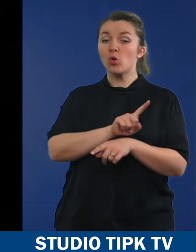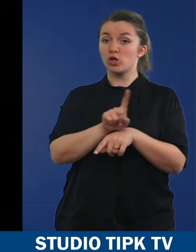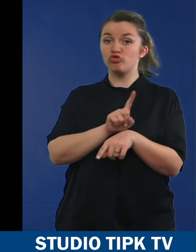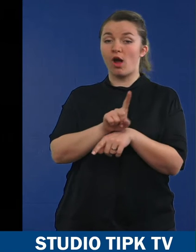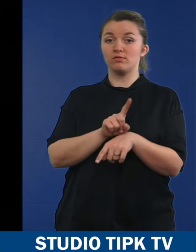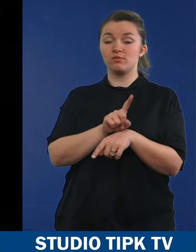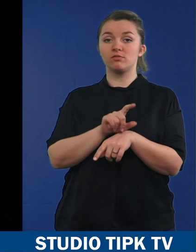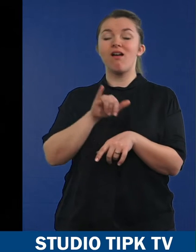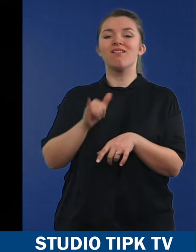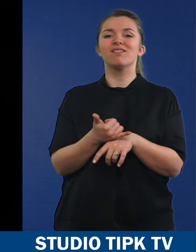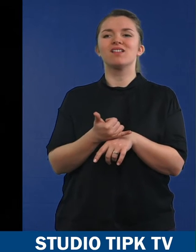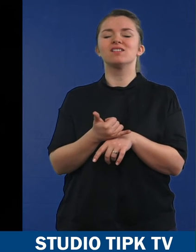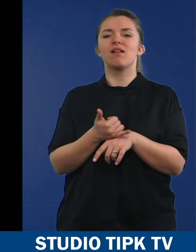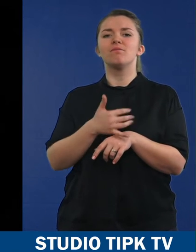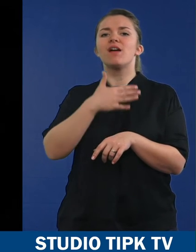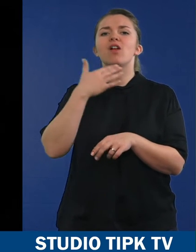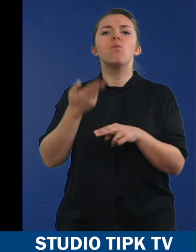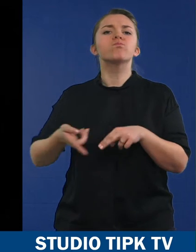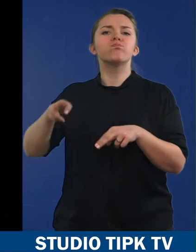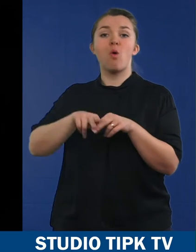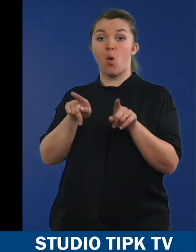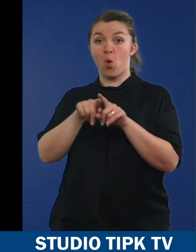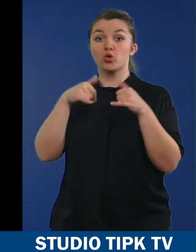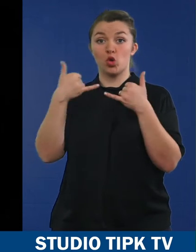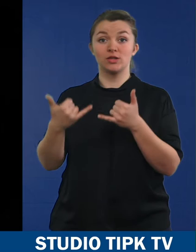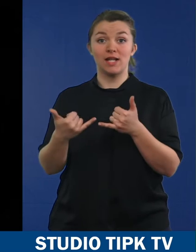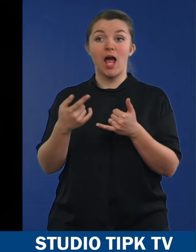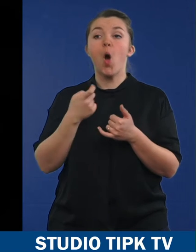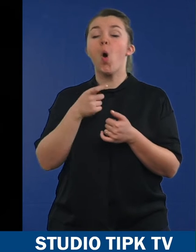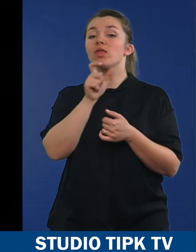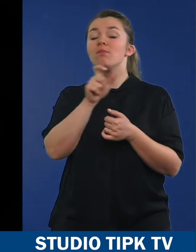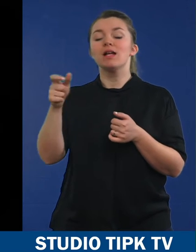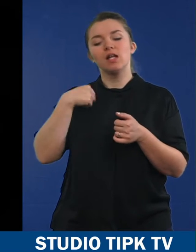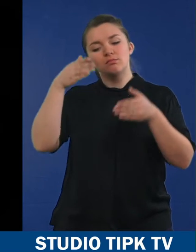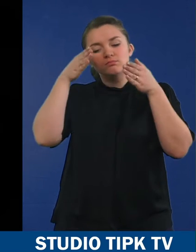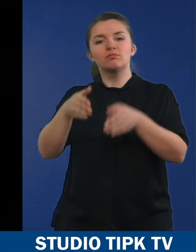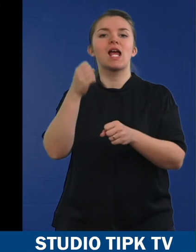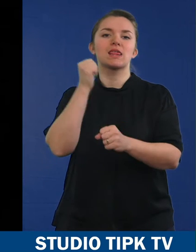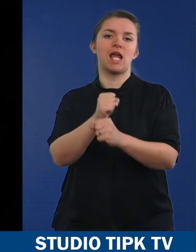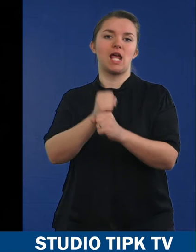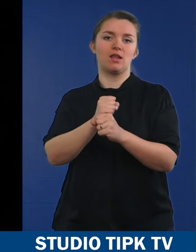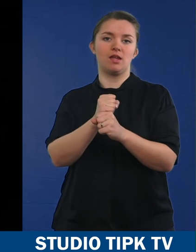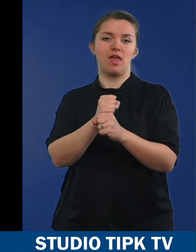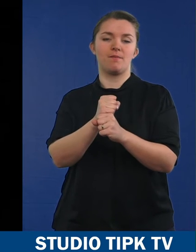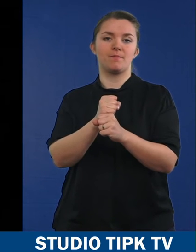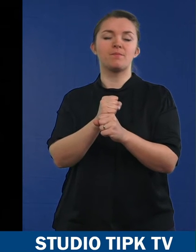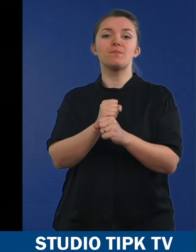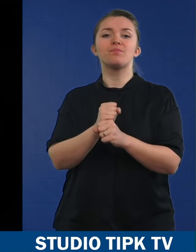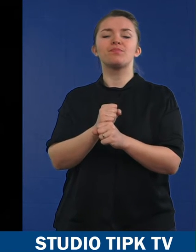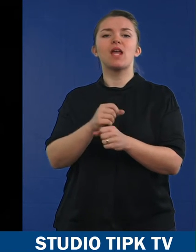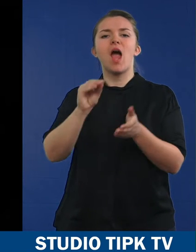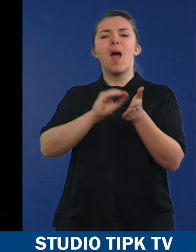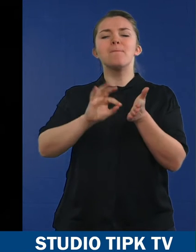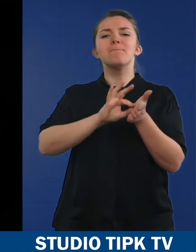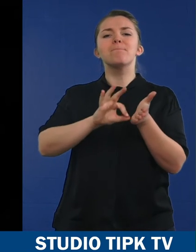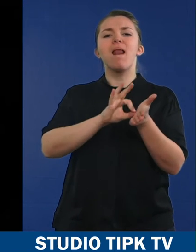čas, da se veliko bolj kot doslej od besed usmerimo k dejanjem. Plebiscit